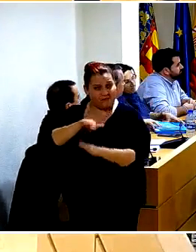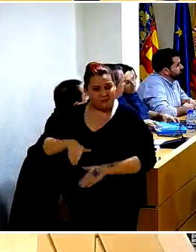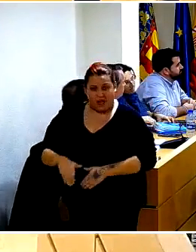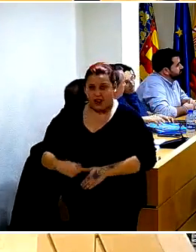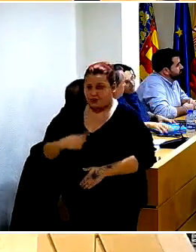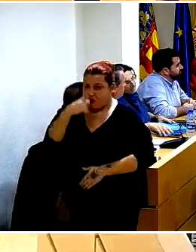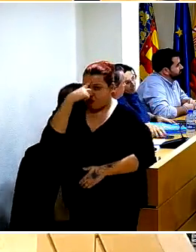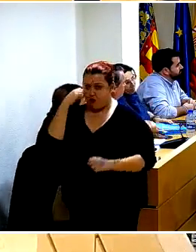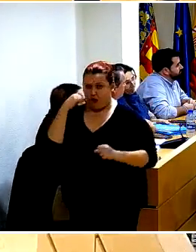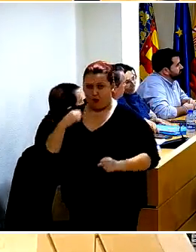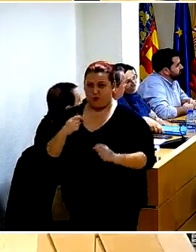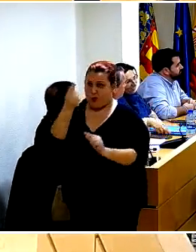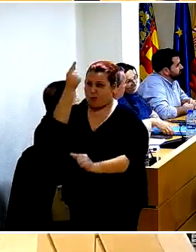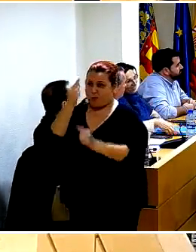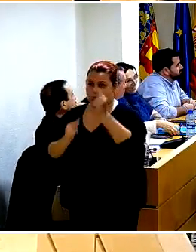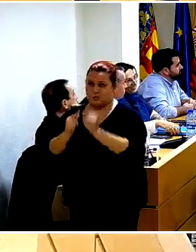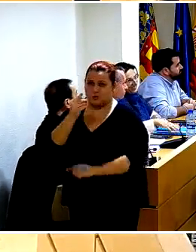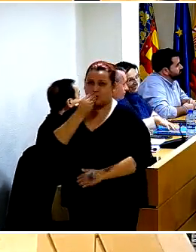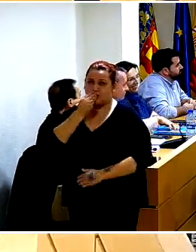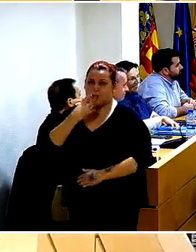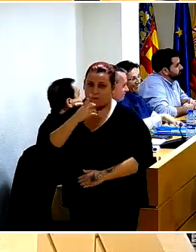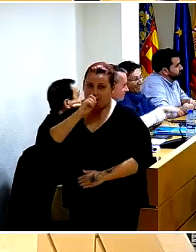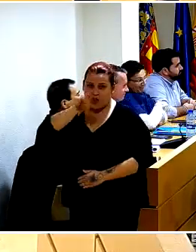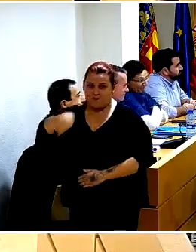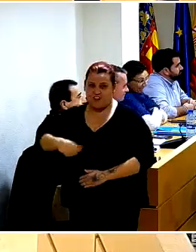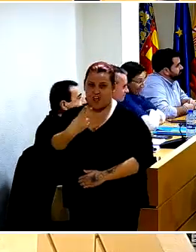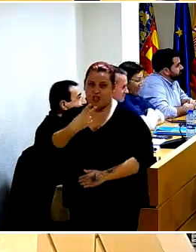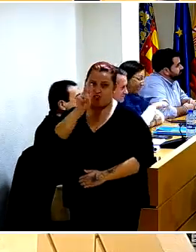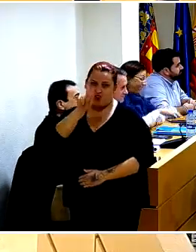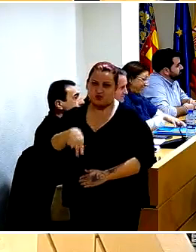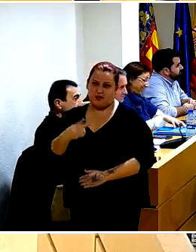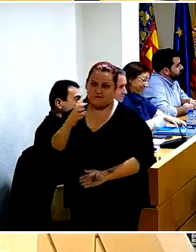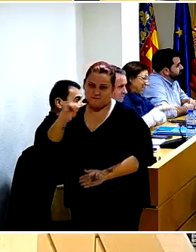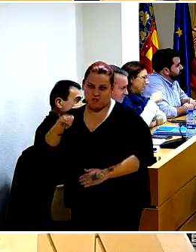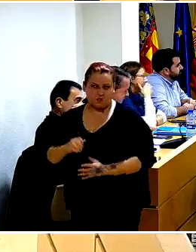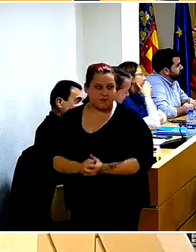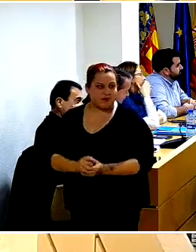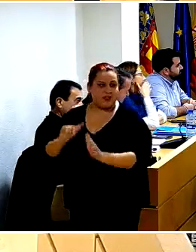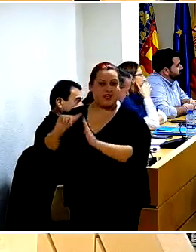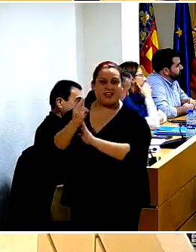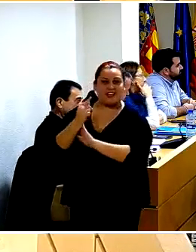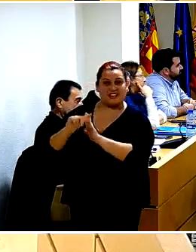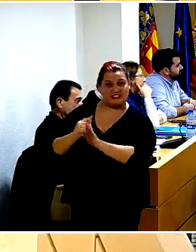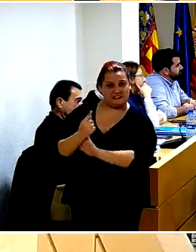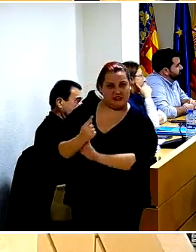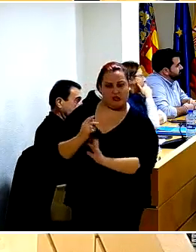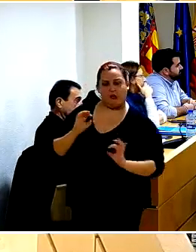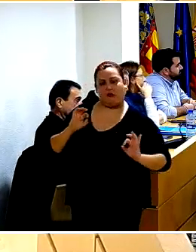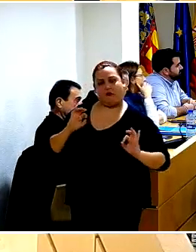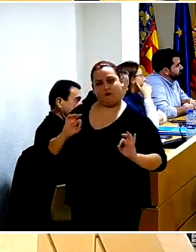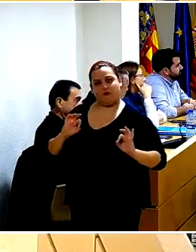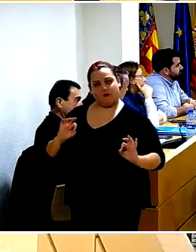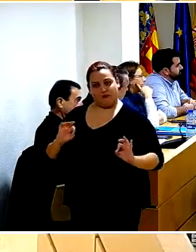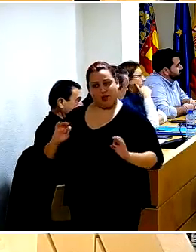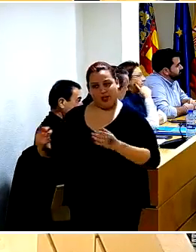de que portem un bon pressupost per al 2020 per a aquest ajuntament. A veure, que es critique, que anem a tindre més